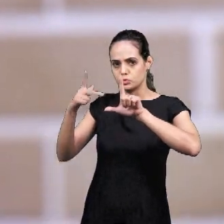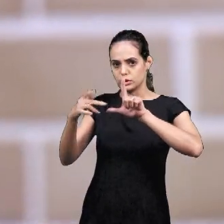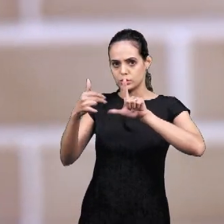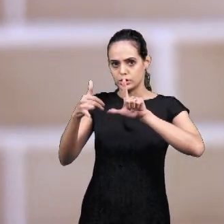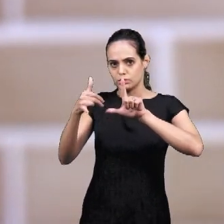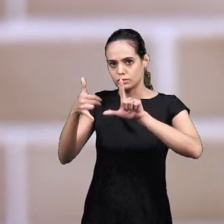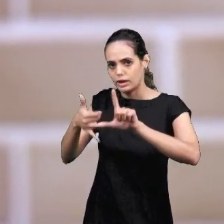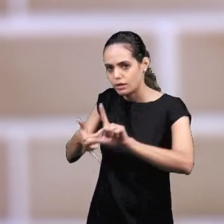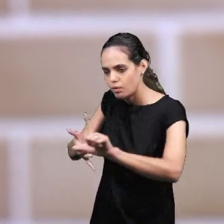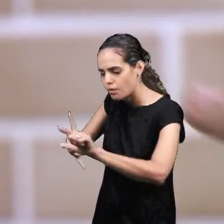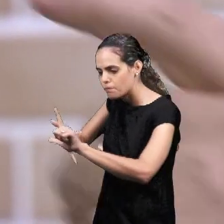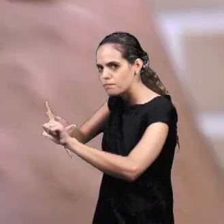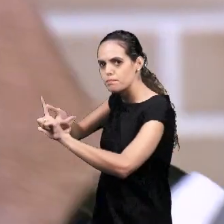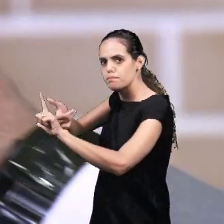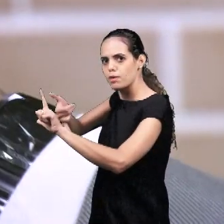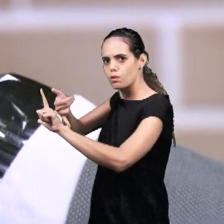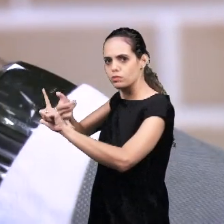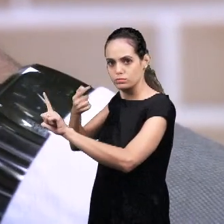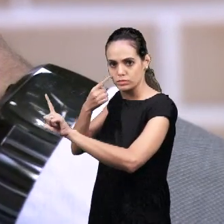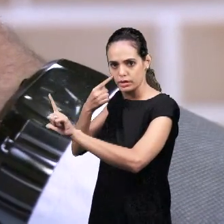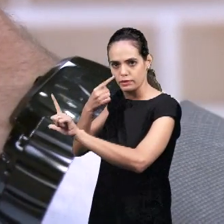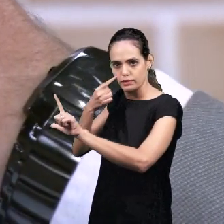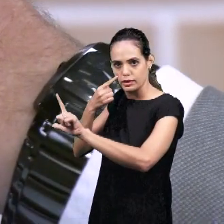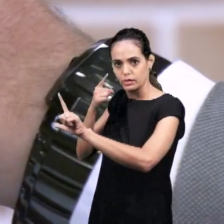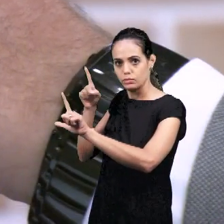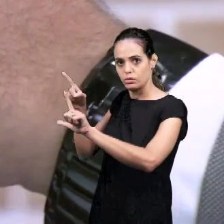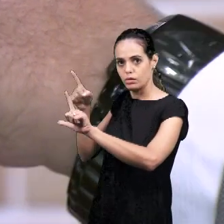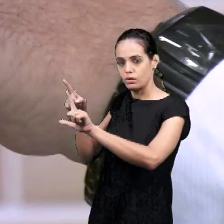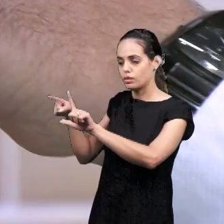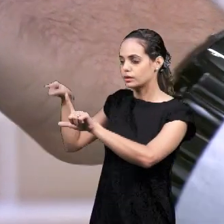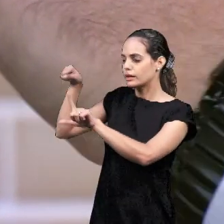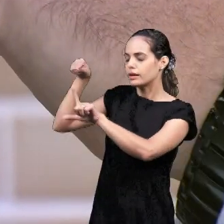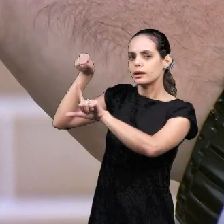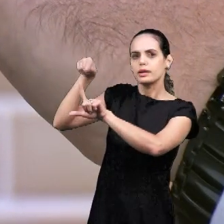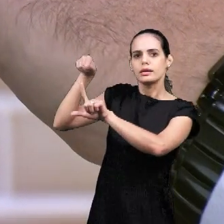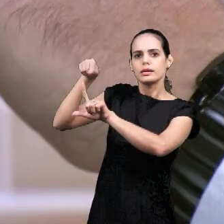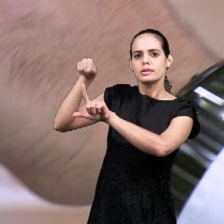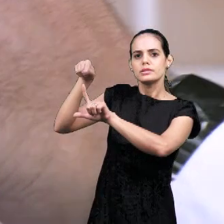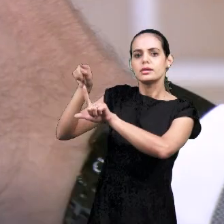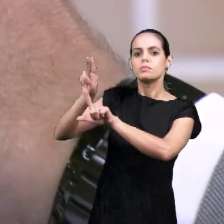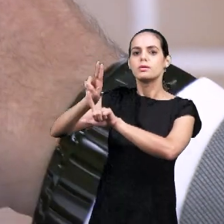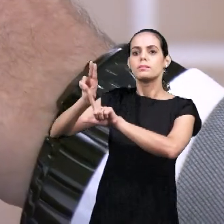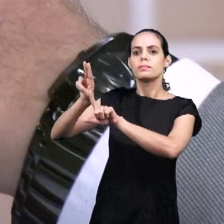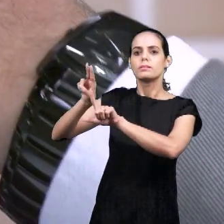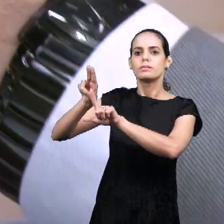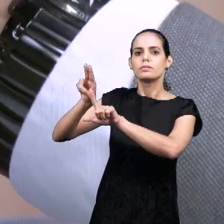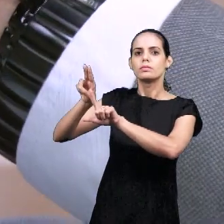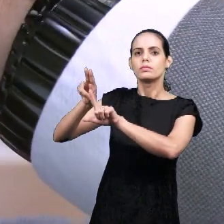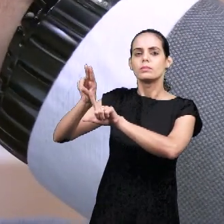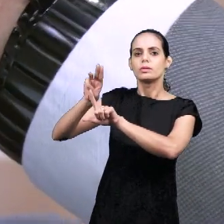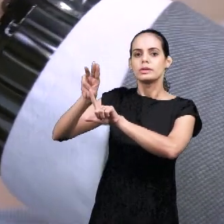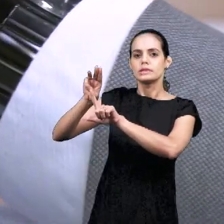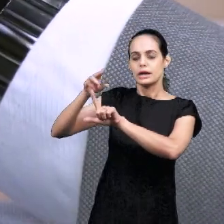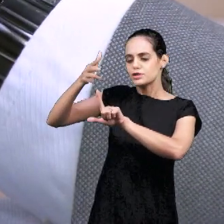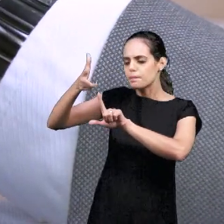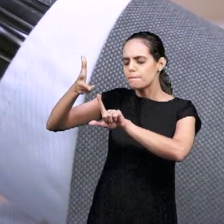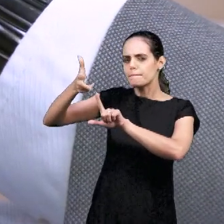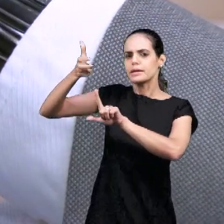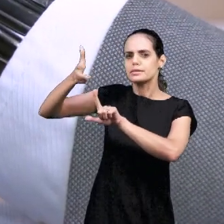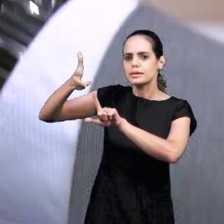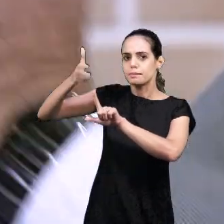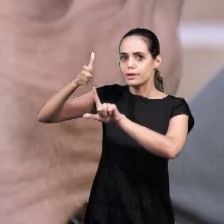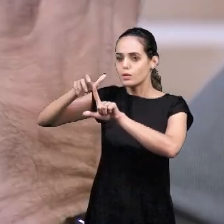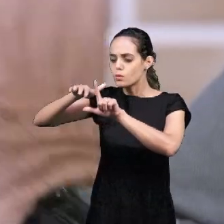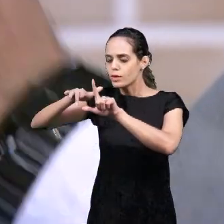donc l'appareil photo vers le code. Vous voyez, en haut, apparaît tout de suite un message. Le QR